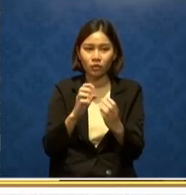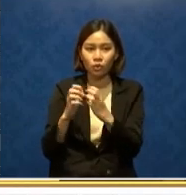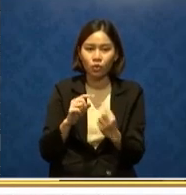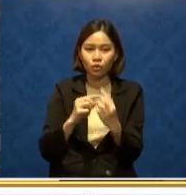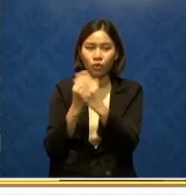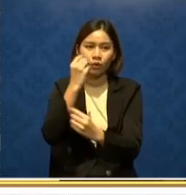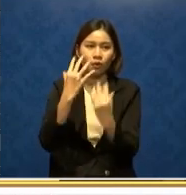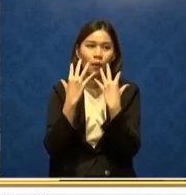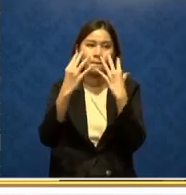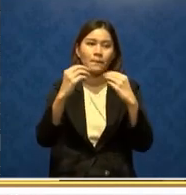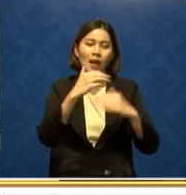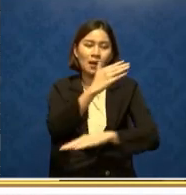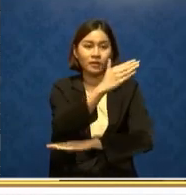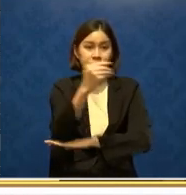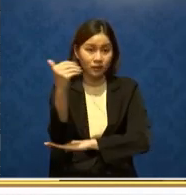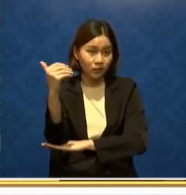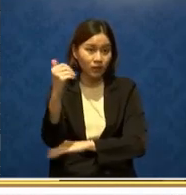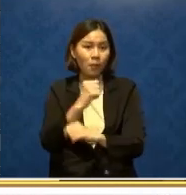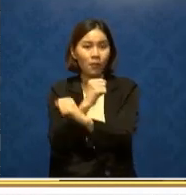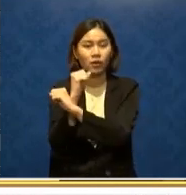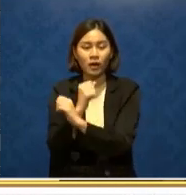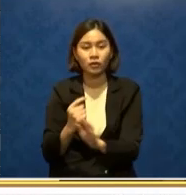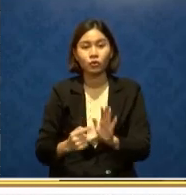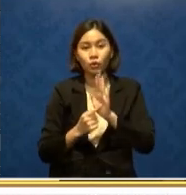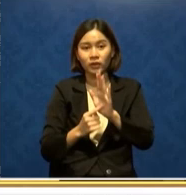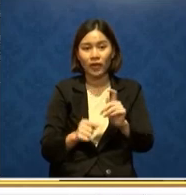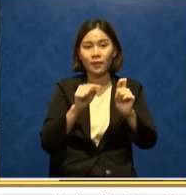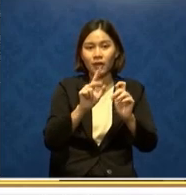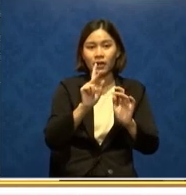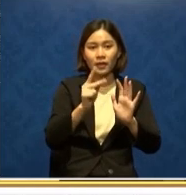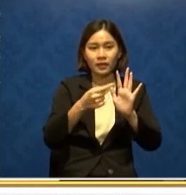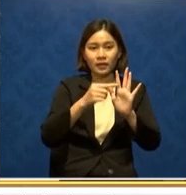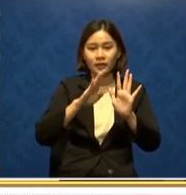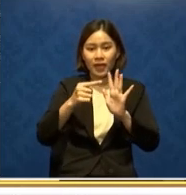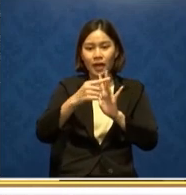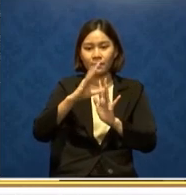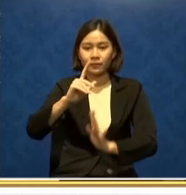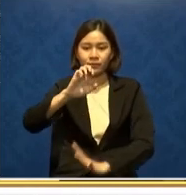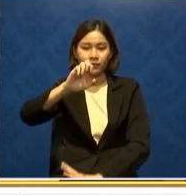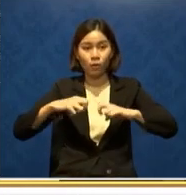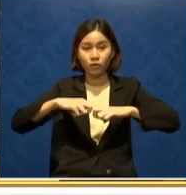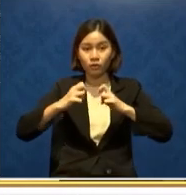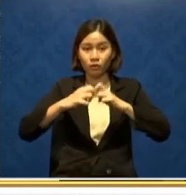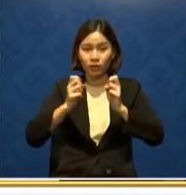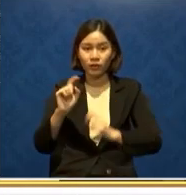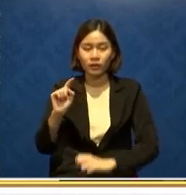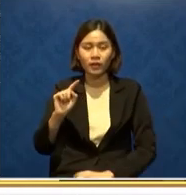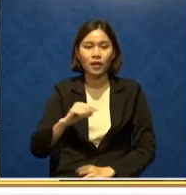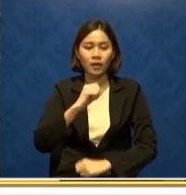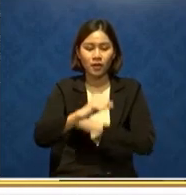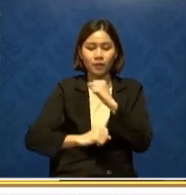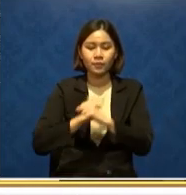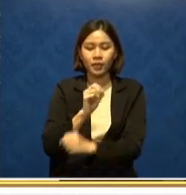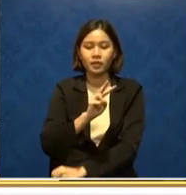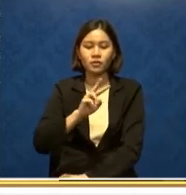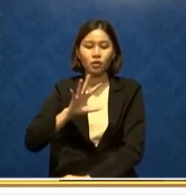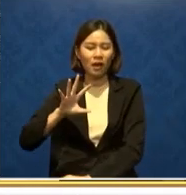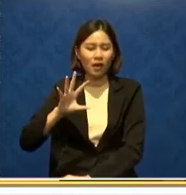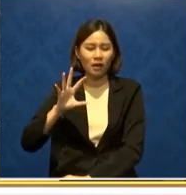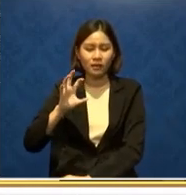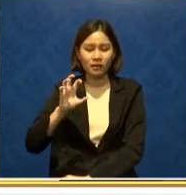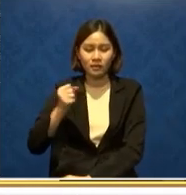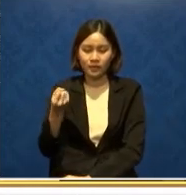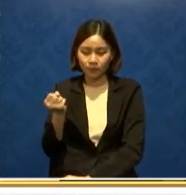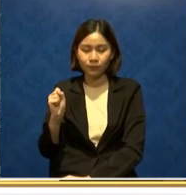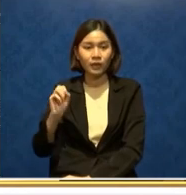สงวนแห่งชาติขอยกกรณีเคสของอำเภอกาบเชิงจังหวัดสุรินทร์ค่ะท่านประธานในปีพ.ศ